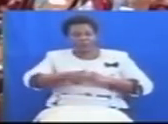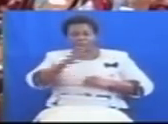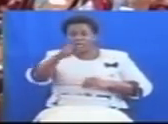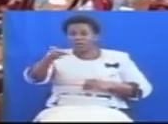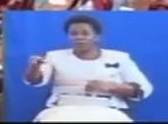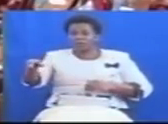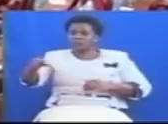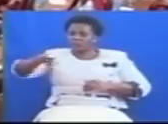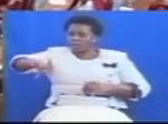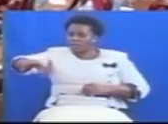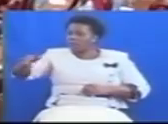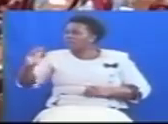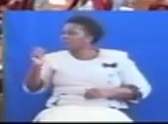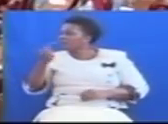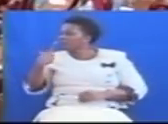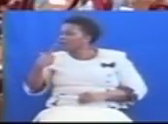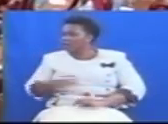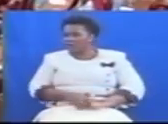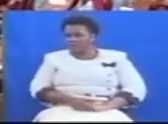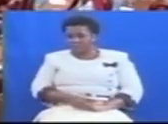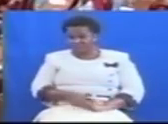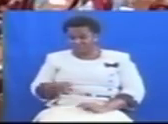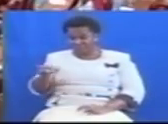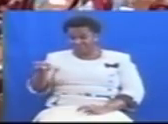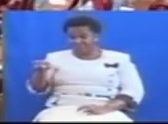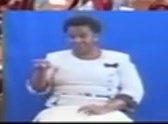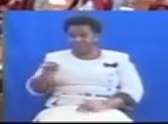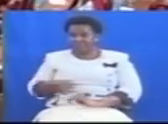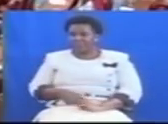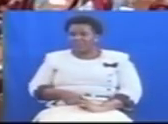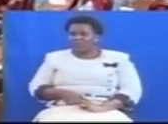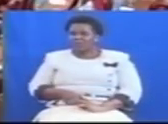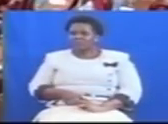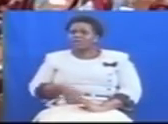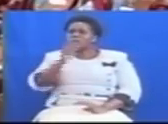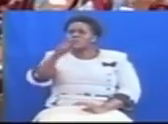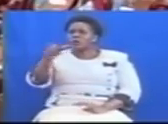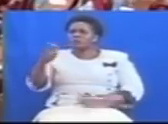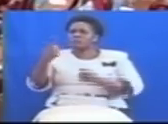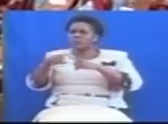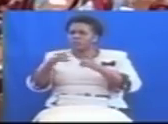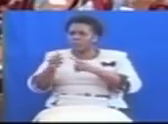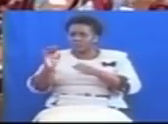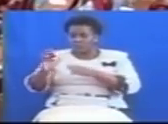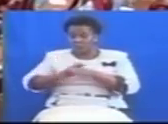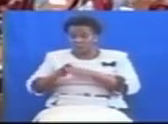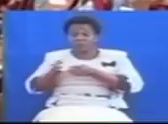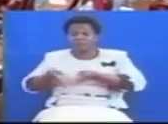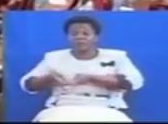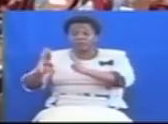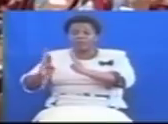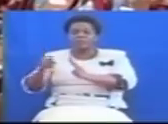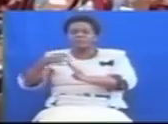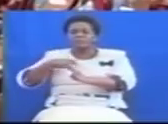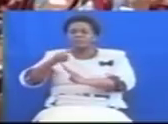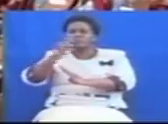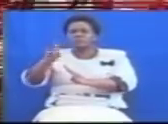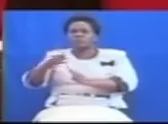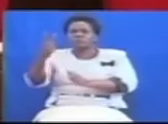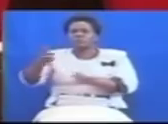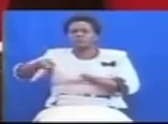wa jimbo la Mkuranga na wanaotumia barabara hiyo, nina maswali mawili ya